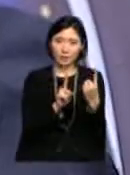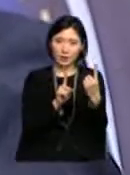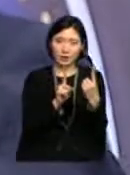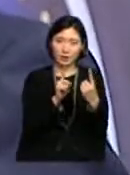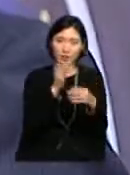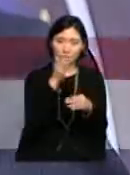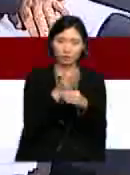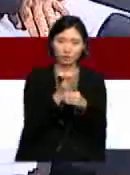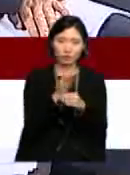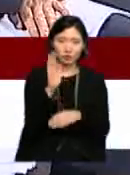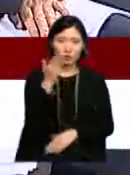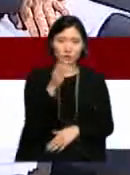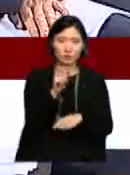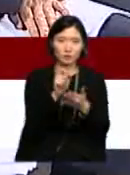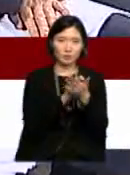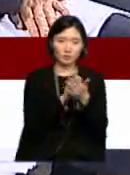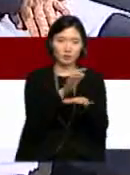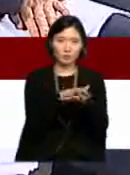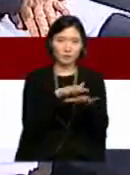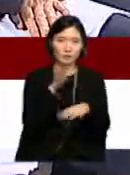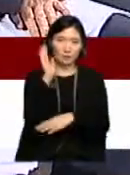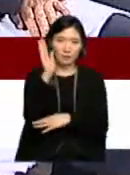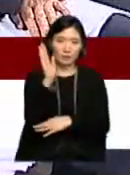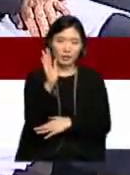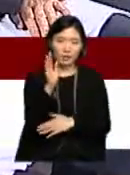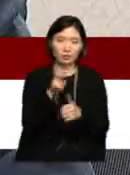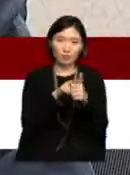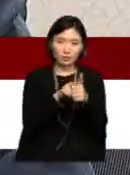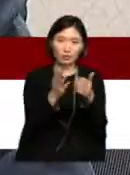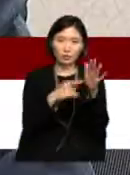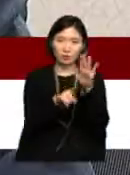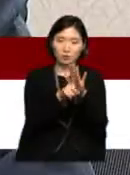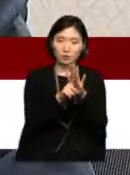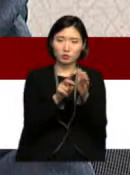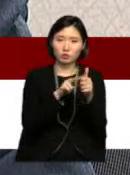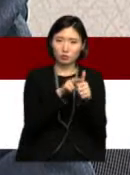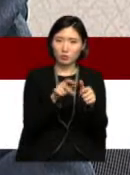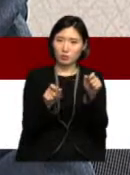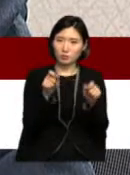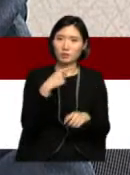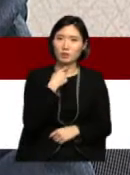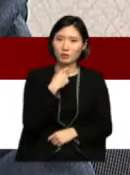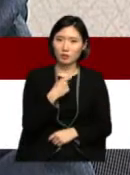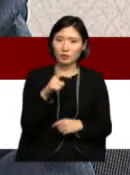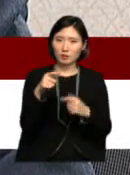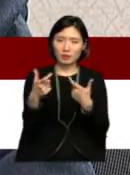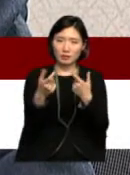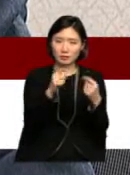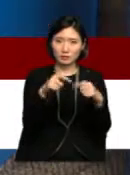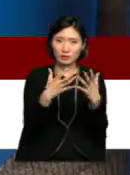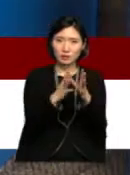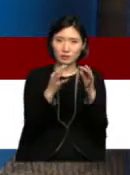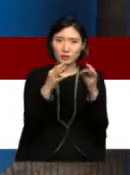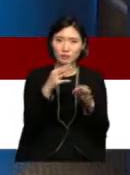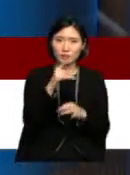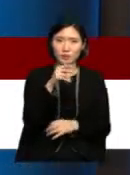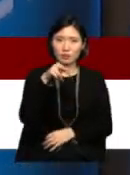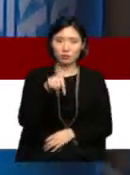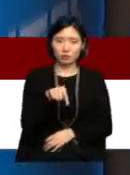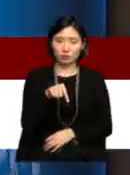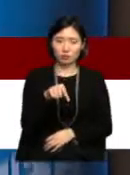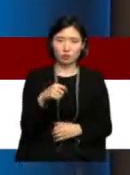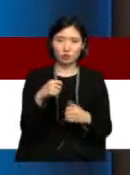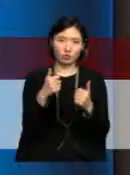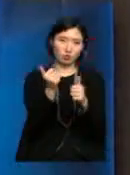성 의원은 기자회견을 열고 출마를 공식화했습니다. 당초 출마를 저울질하던 같은 당의 김태수 의원은 출마를